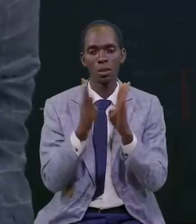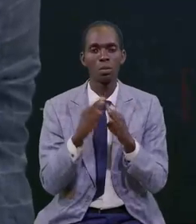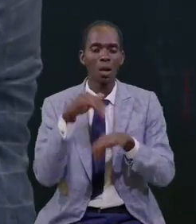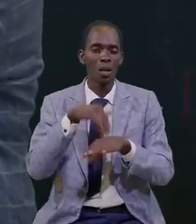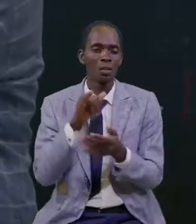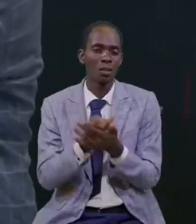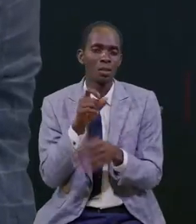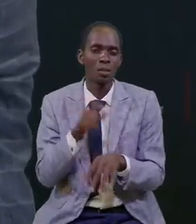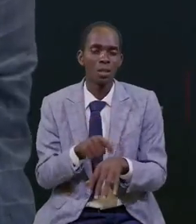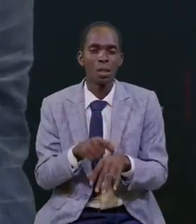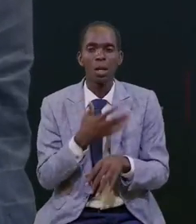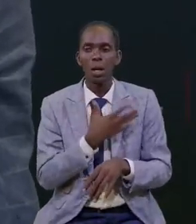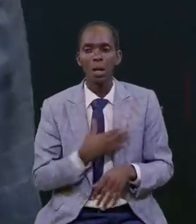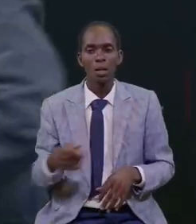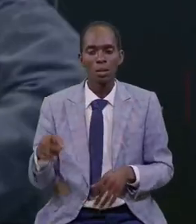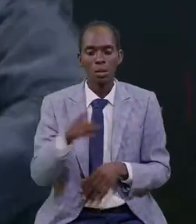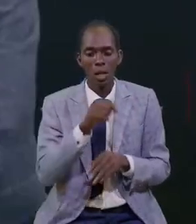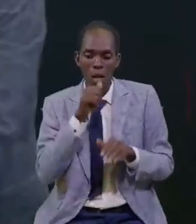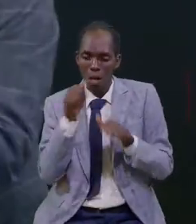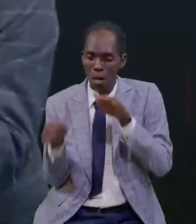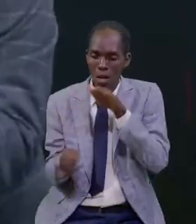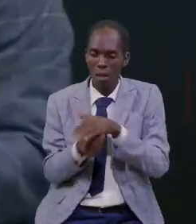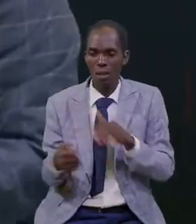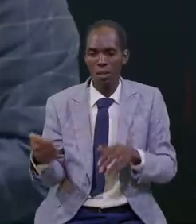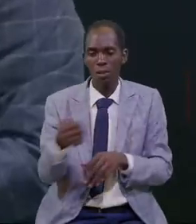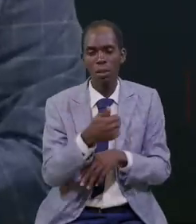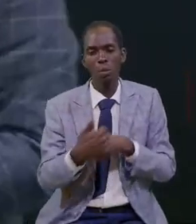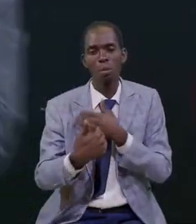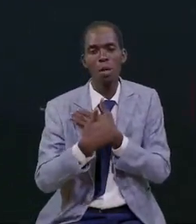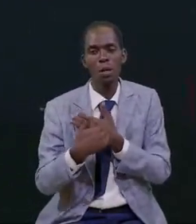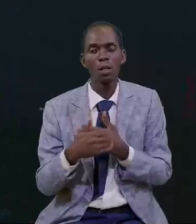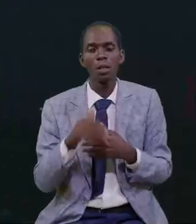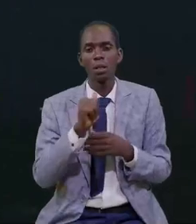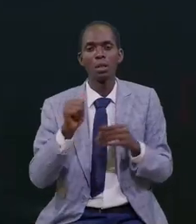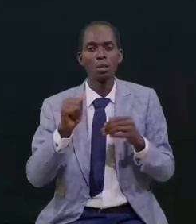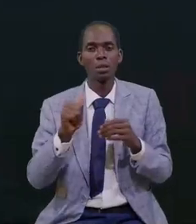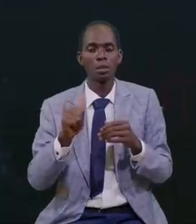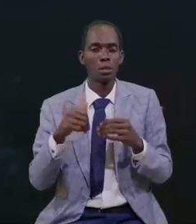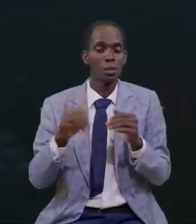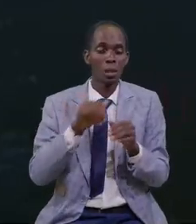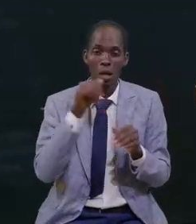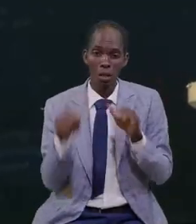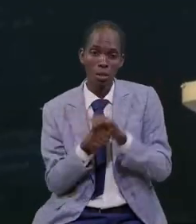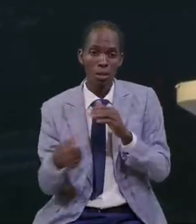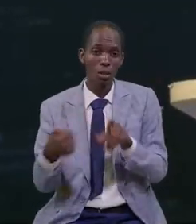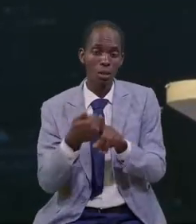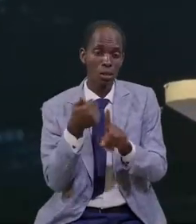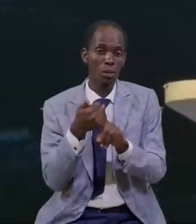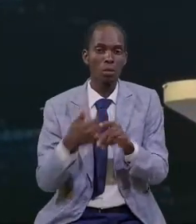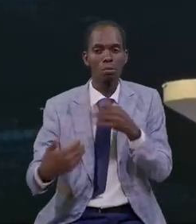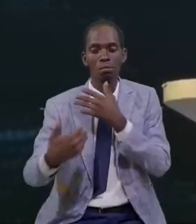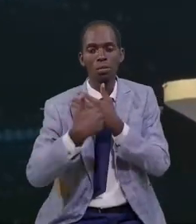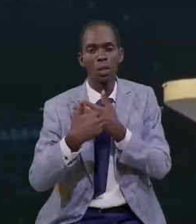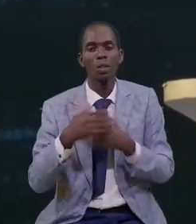Jérusalem et s'était enfermé derrière les les rideaux de fer